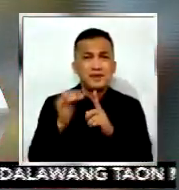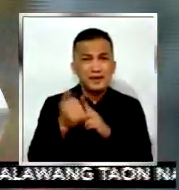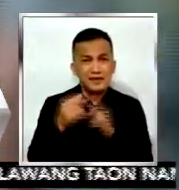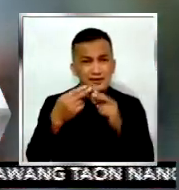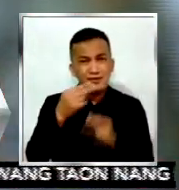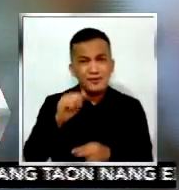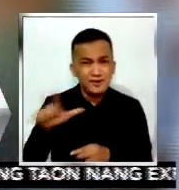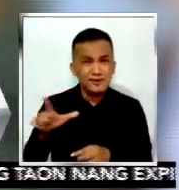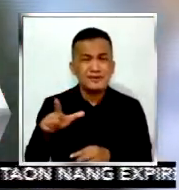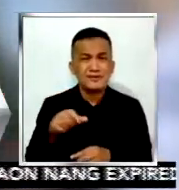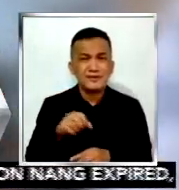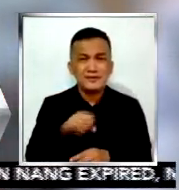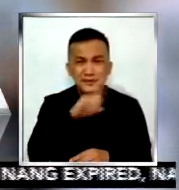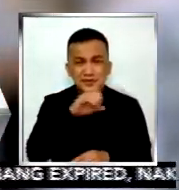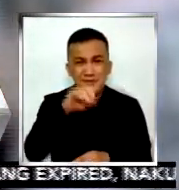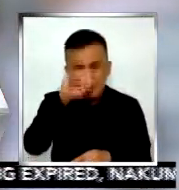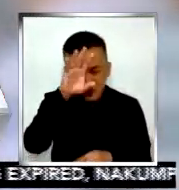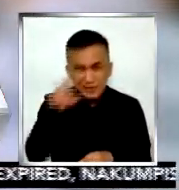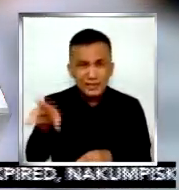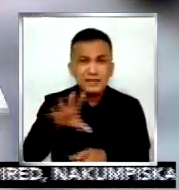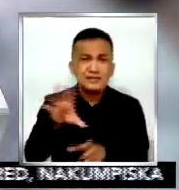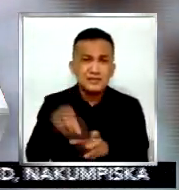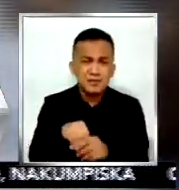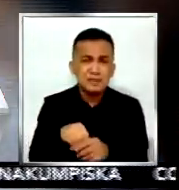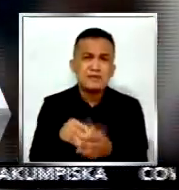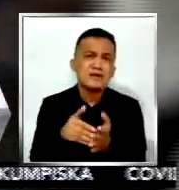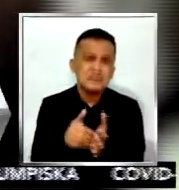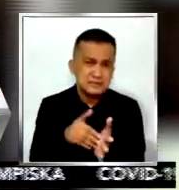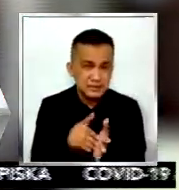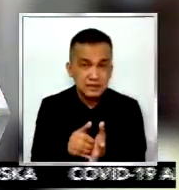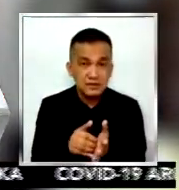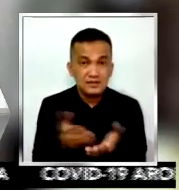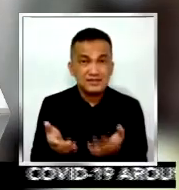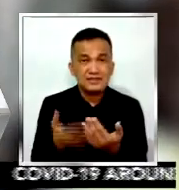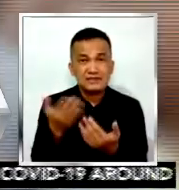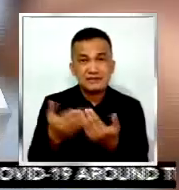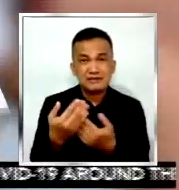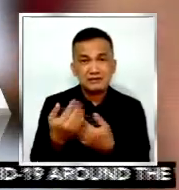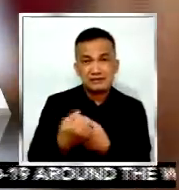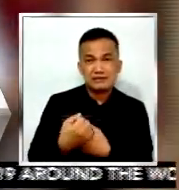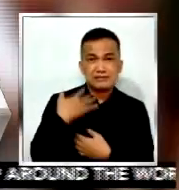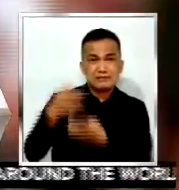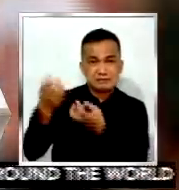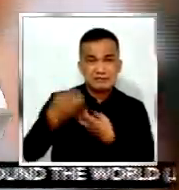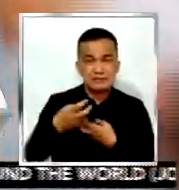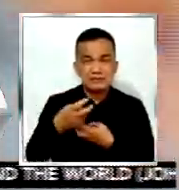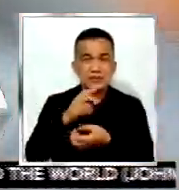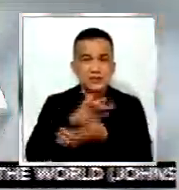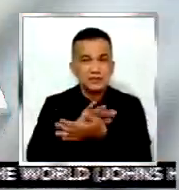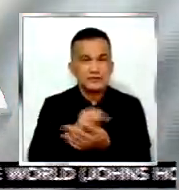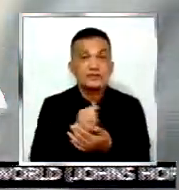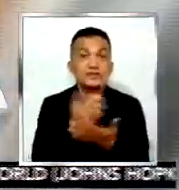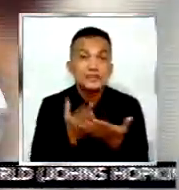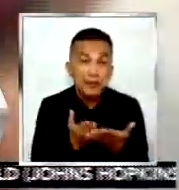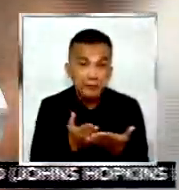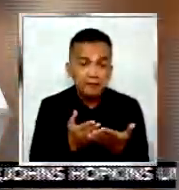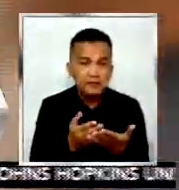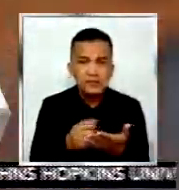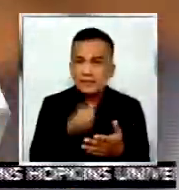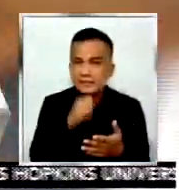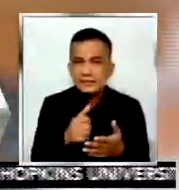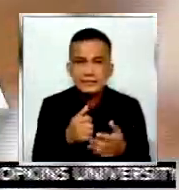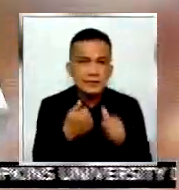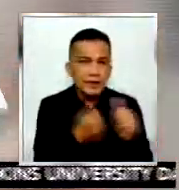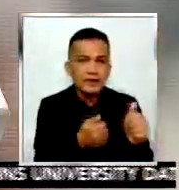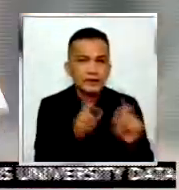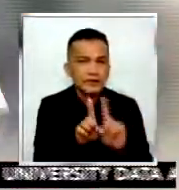naman sila sa mga pinaka-vulnerable o yung pong madaling tamaan ng coronavirus. Ang ilan, hindi na nga sumunod sa social distancing, wala pang suot